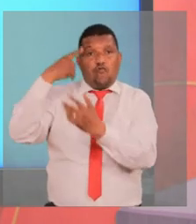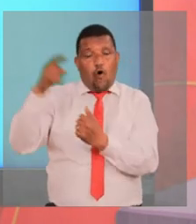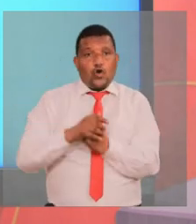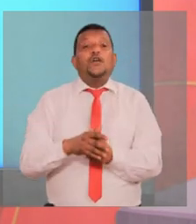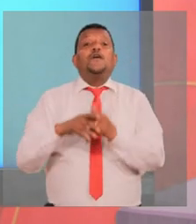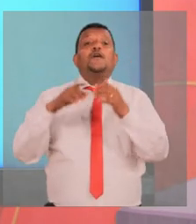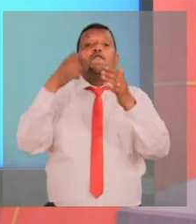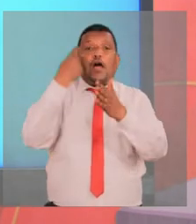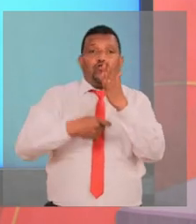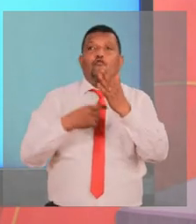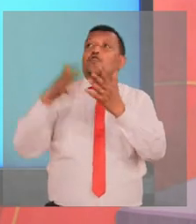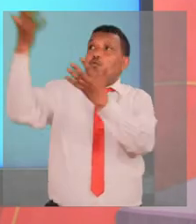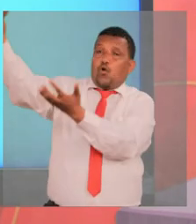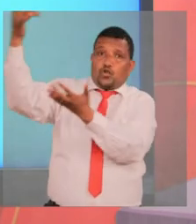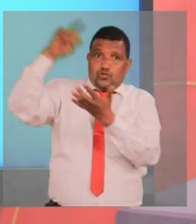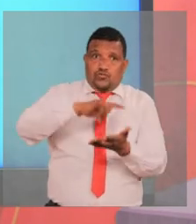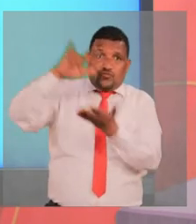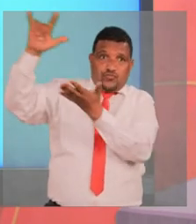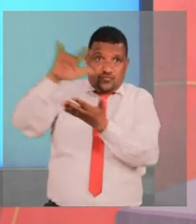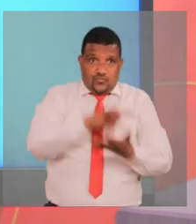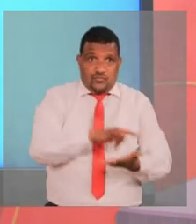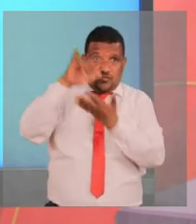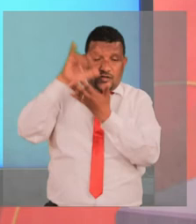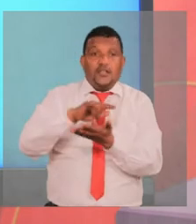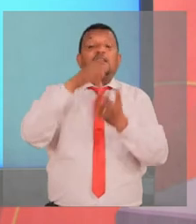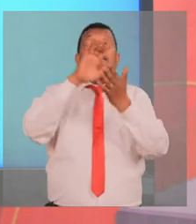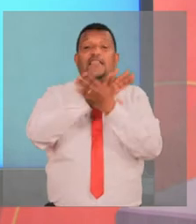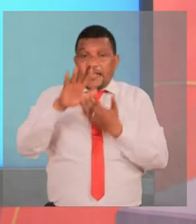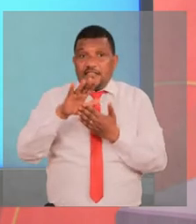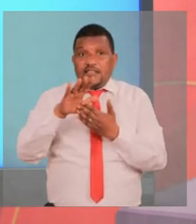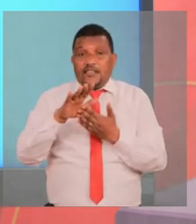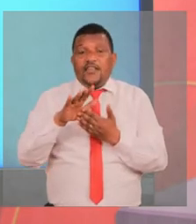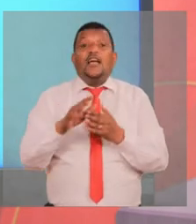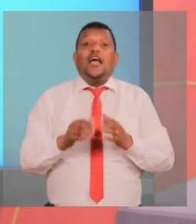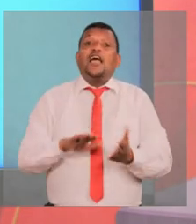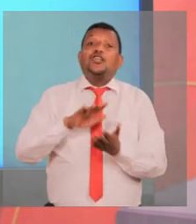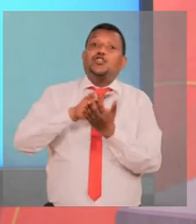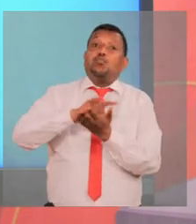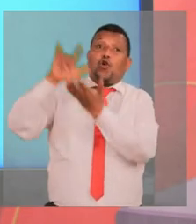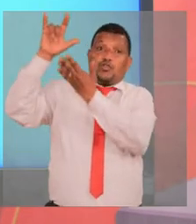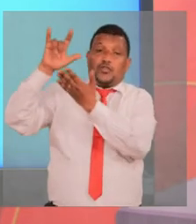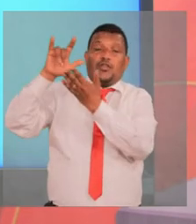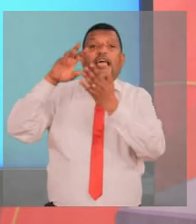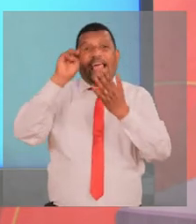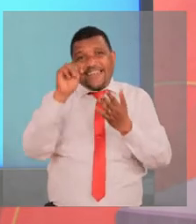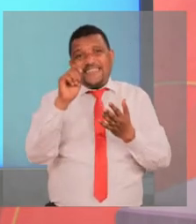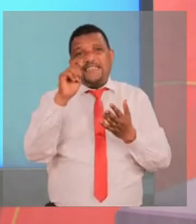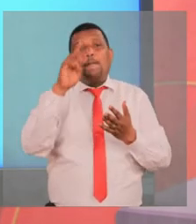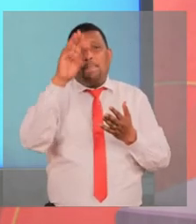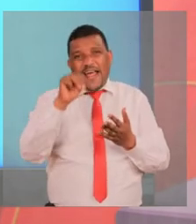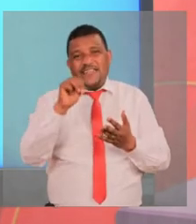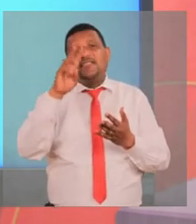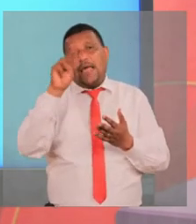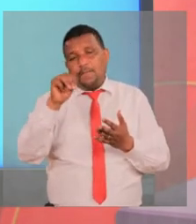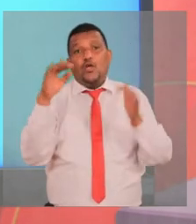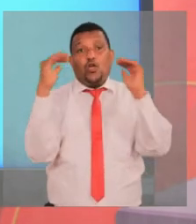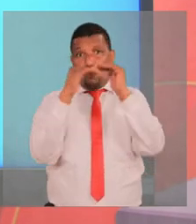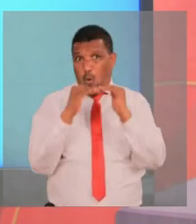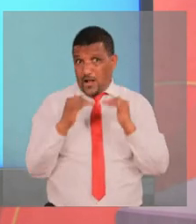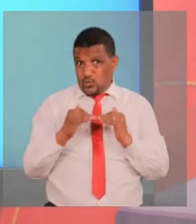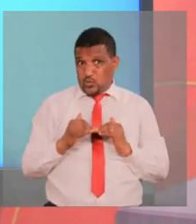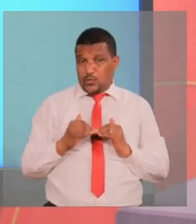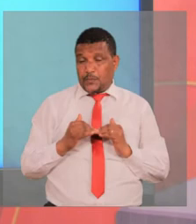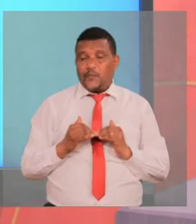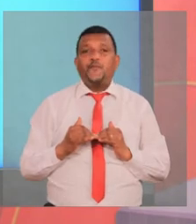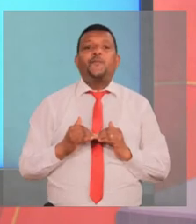द इंपोर्ट एक्सपोर्ट सेक्टर - सैम क्वेश्चन ओं